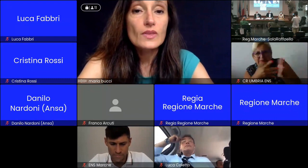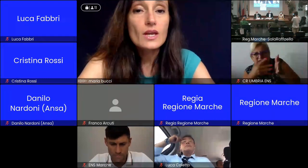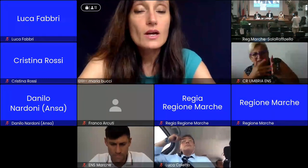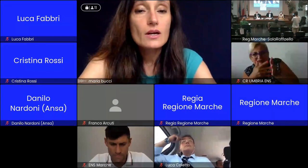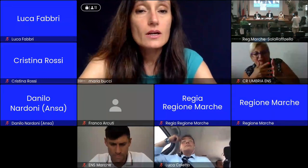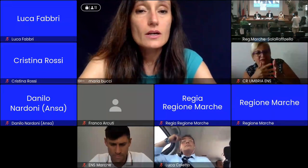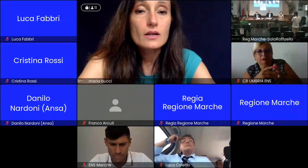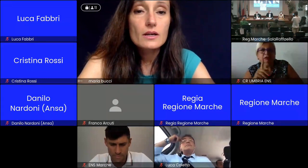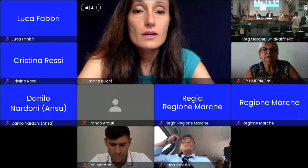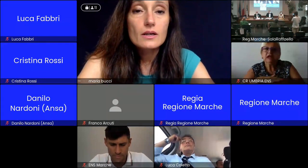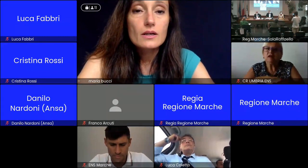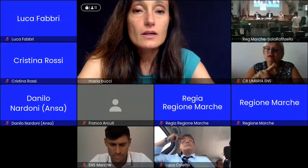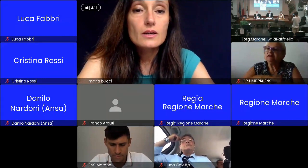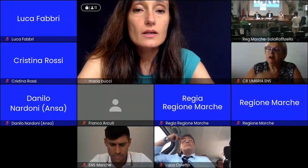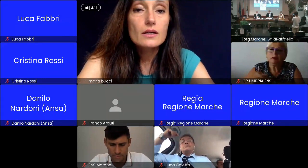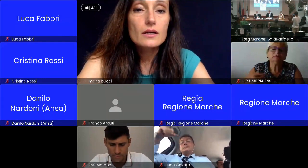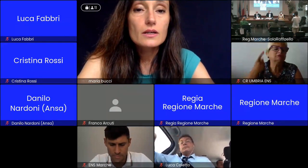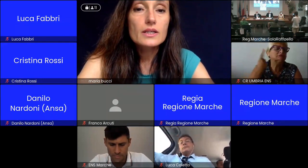richiedono.